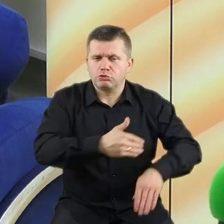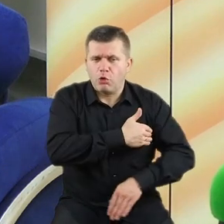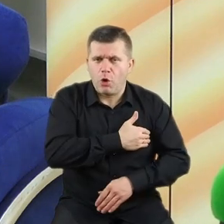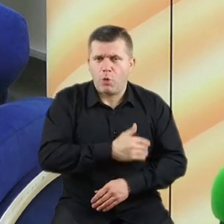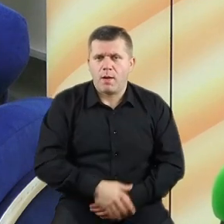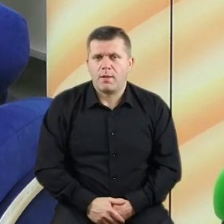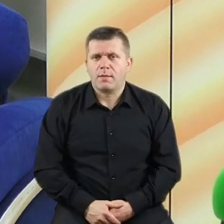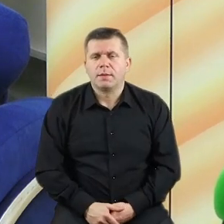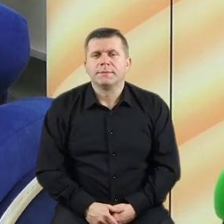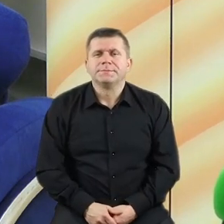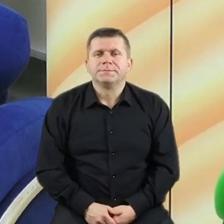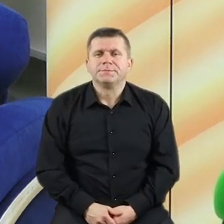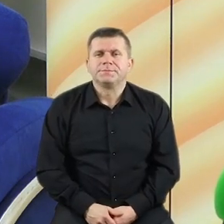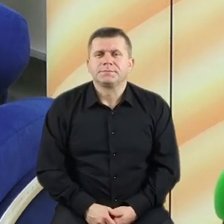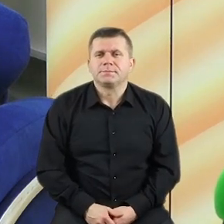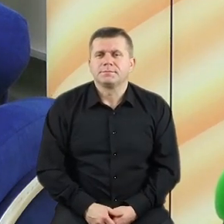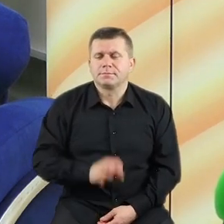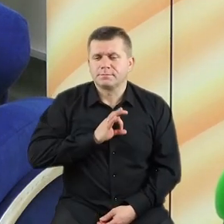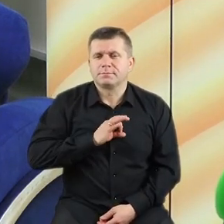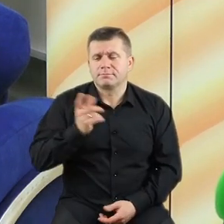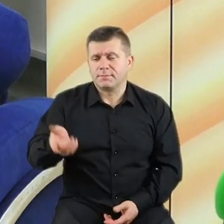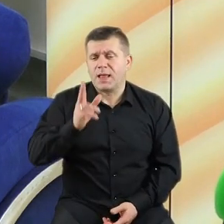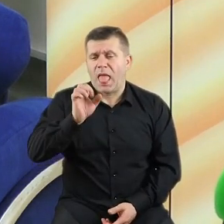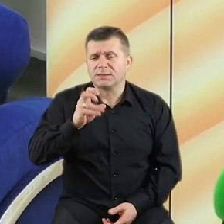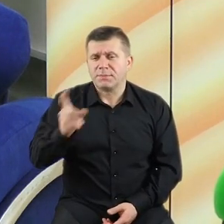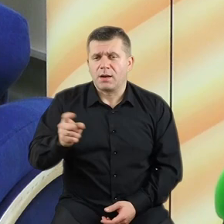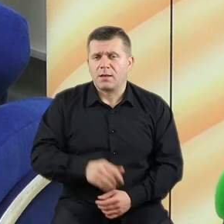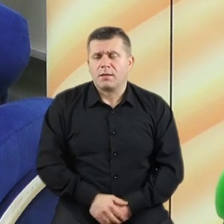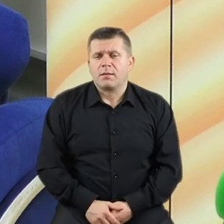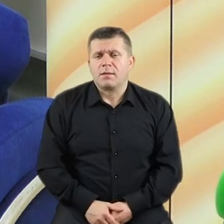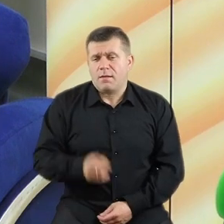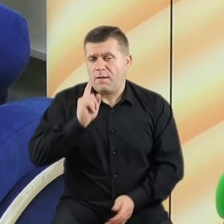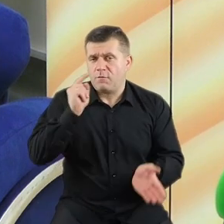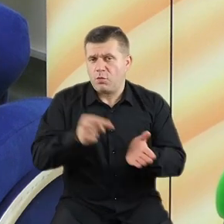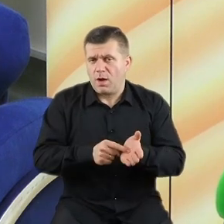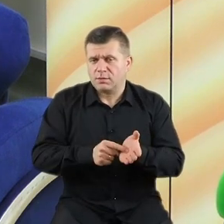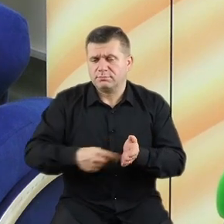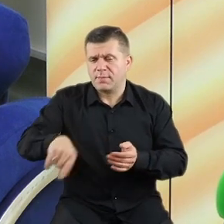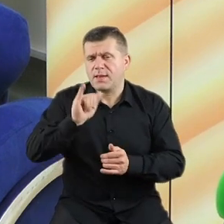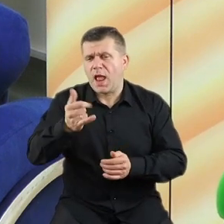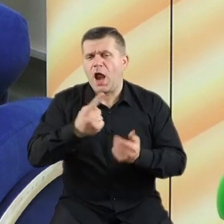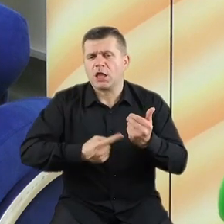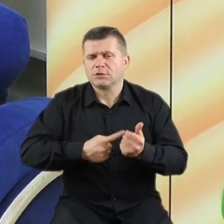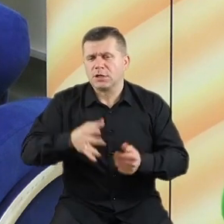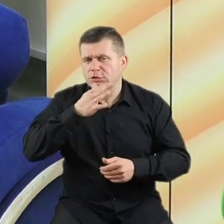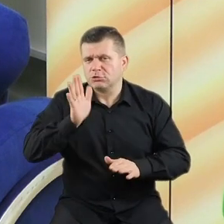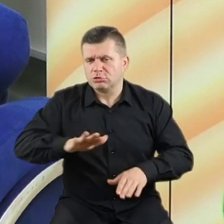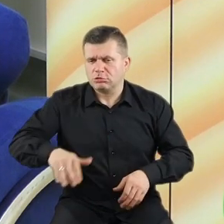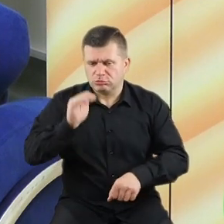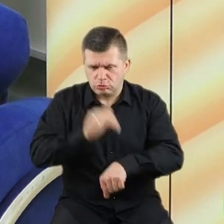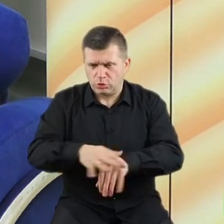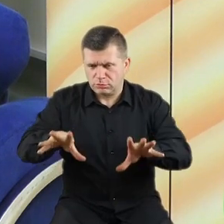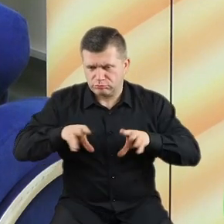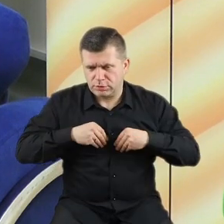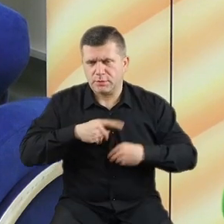matka Misia Elawika, mojego bohatera z Königsbergu. I właśnie pewną liczbę żydowskich dzieci zgodziła się